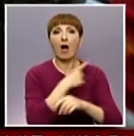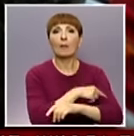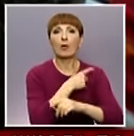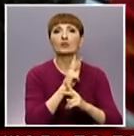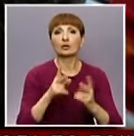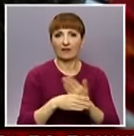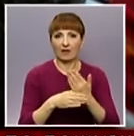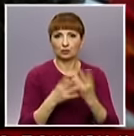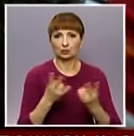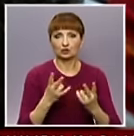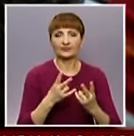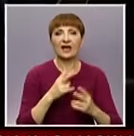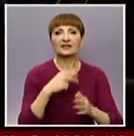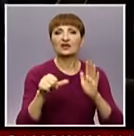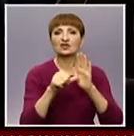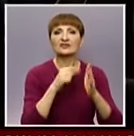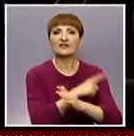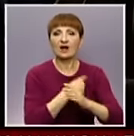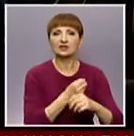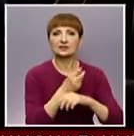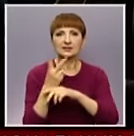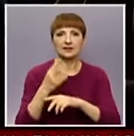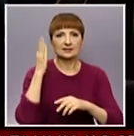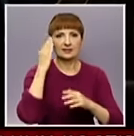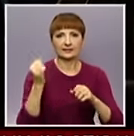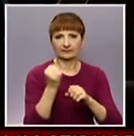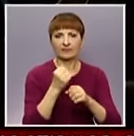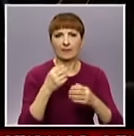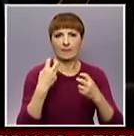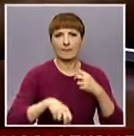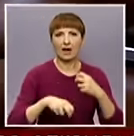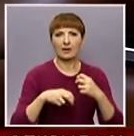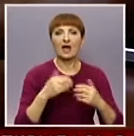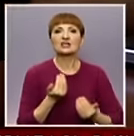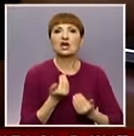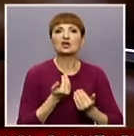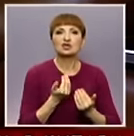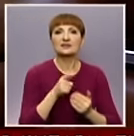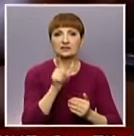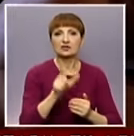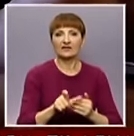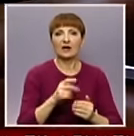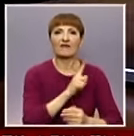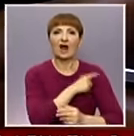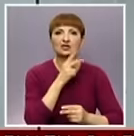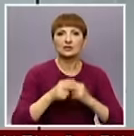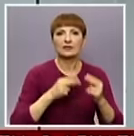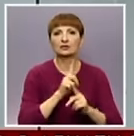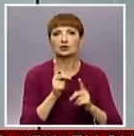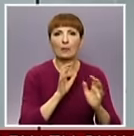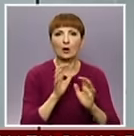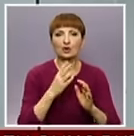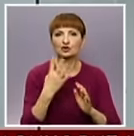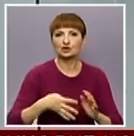медикам. 26-летнего фельдшера госпитализировали с открытой черепно-мозговой травмой. За жизнь коллеги врачи боролись 4 часа. Пострадавший